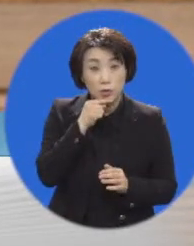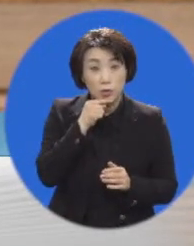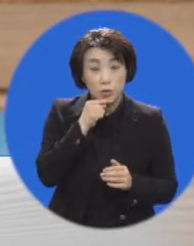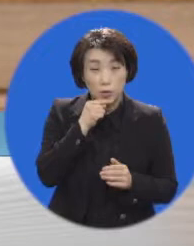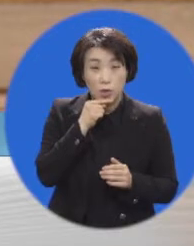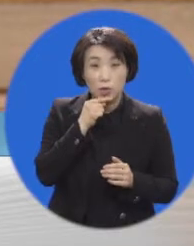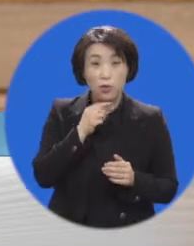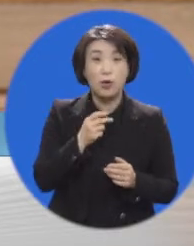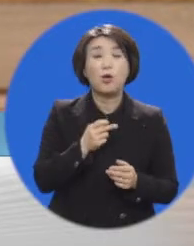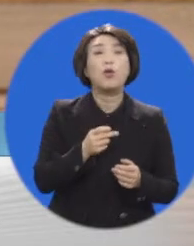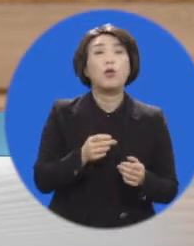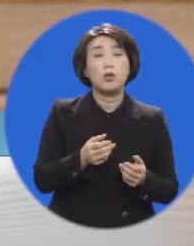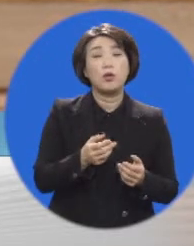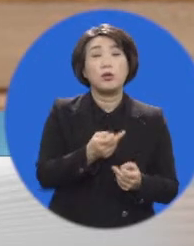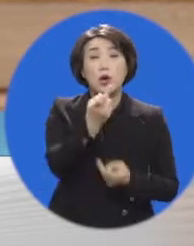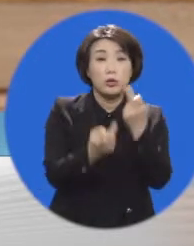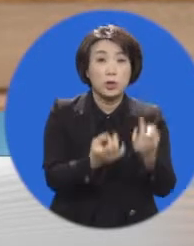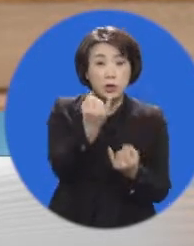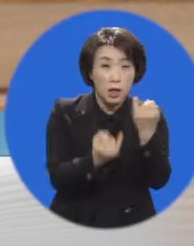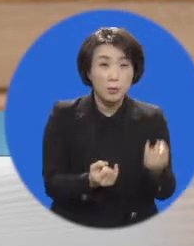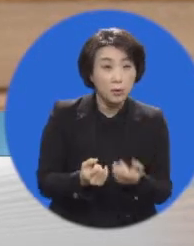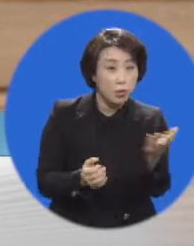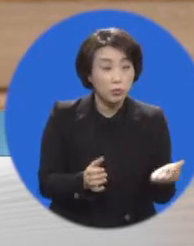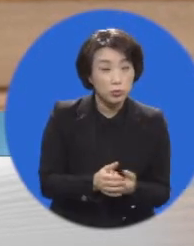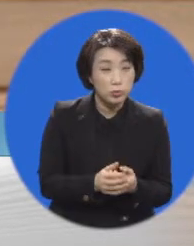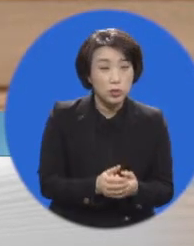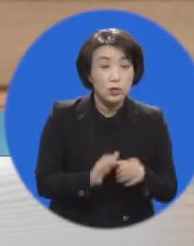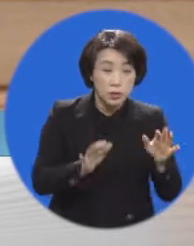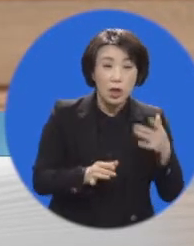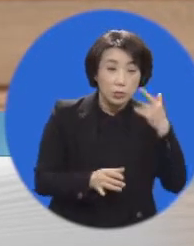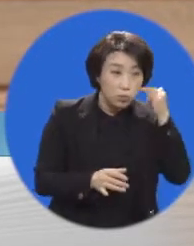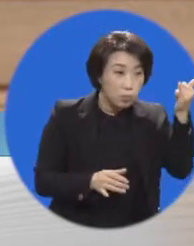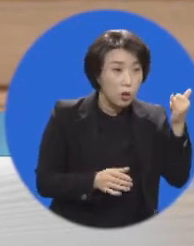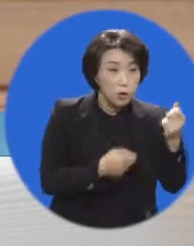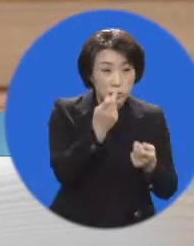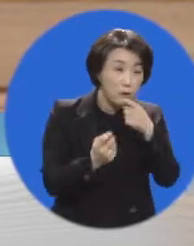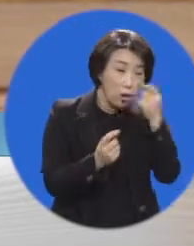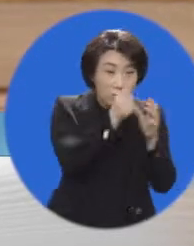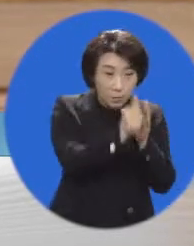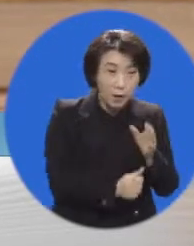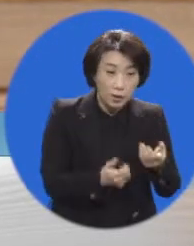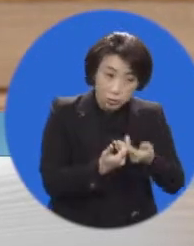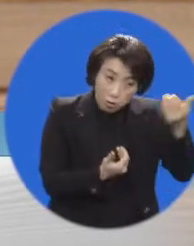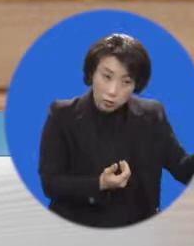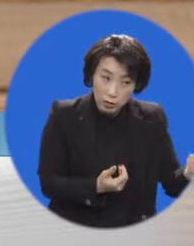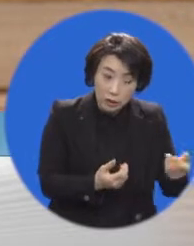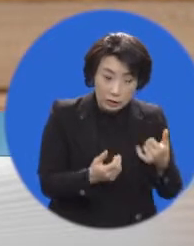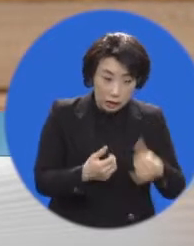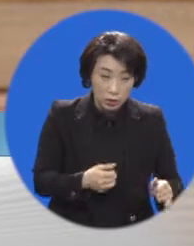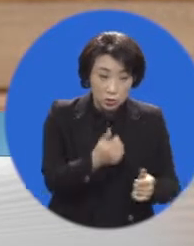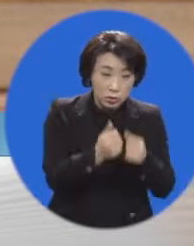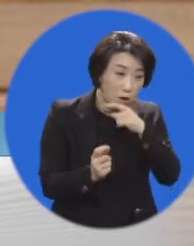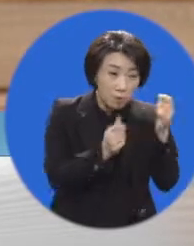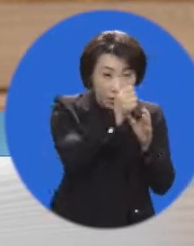형제는 부모가 시험 들어서 떠나도 자식이 시험 들어서 떠나도 절대 안 떠나요.